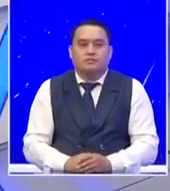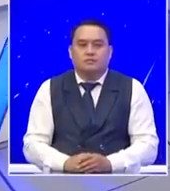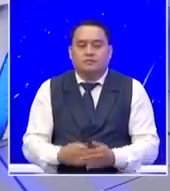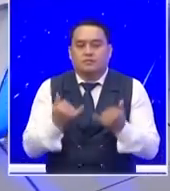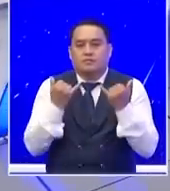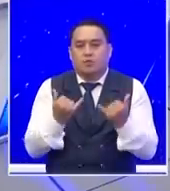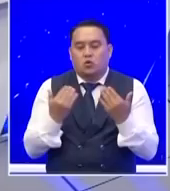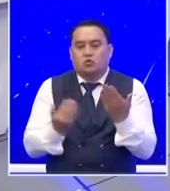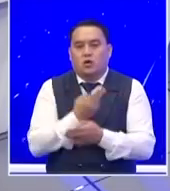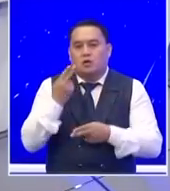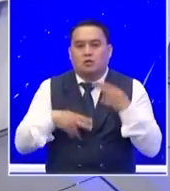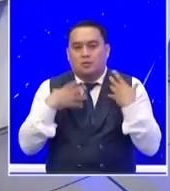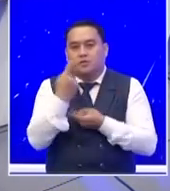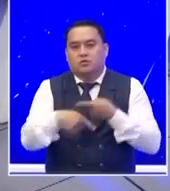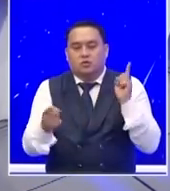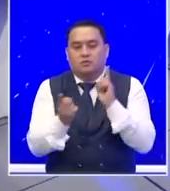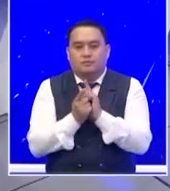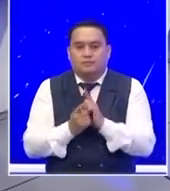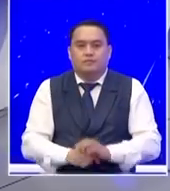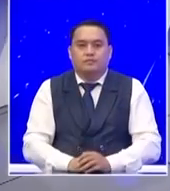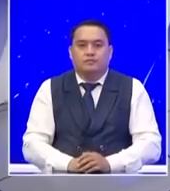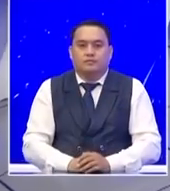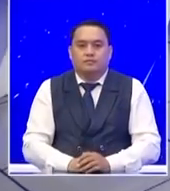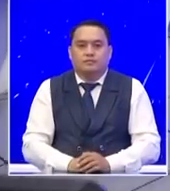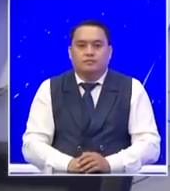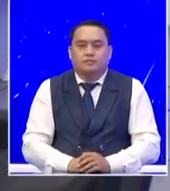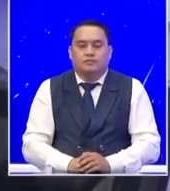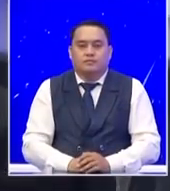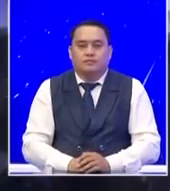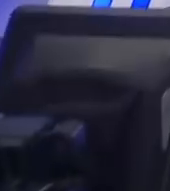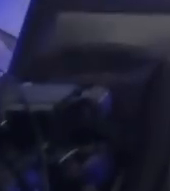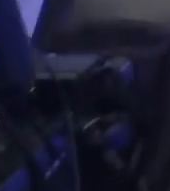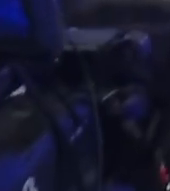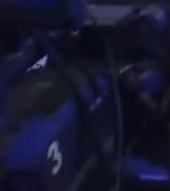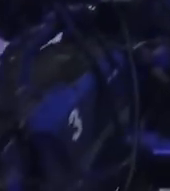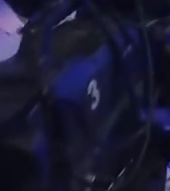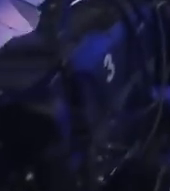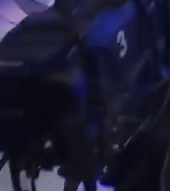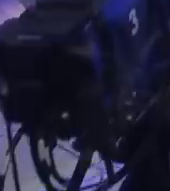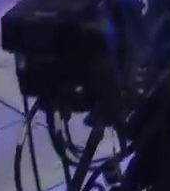Бүгінге келіп түскен ақпараттар легі осындай. Назарларыңызға рахмет. Амандықта жүздескенше.